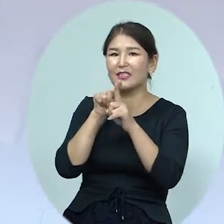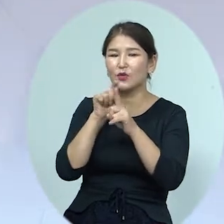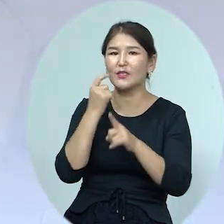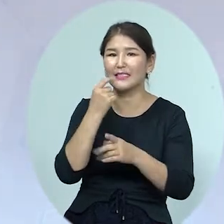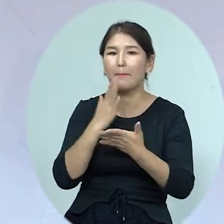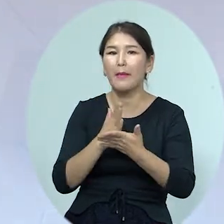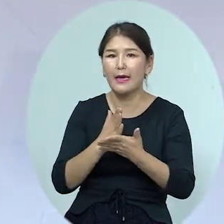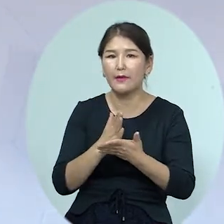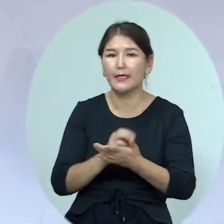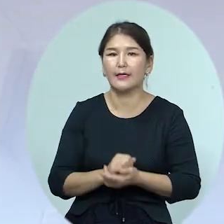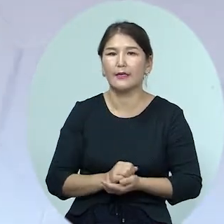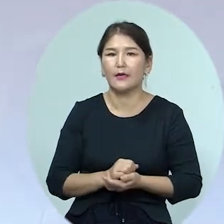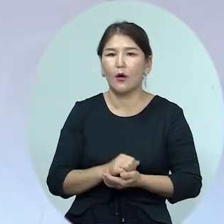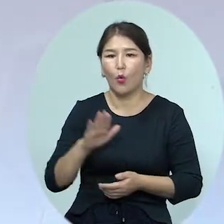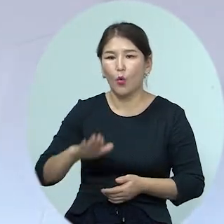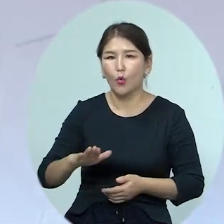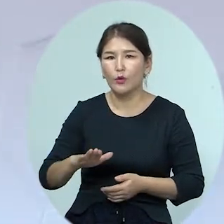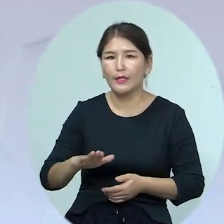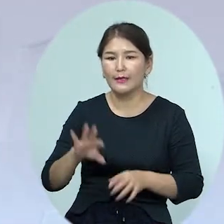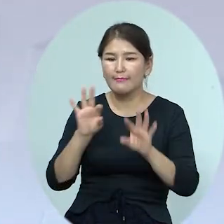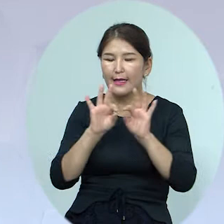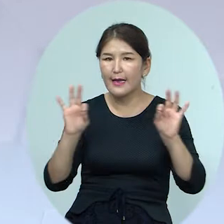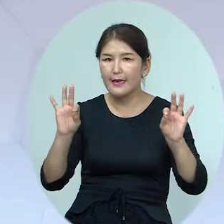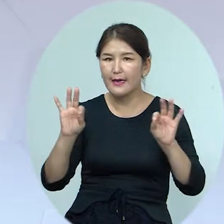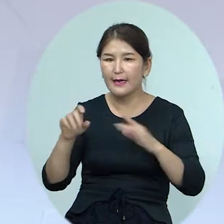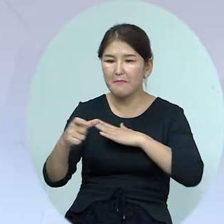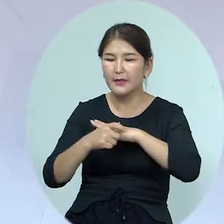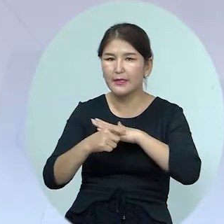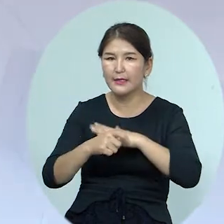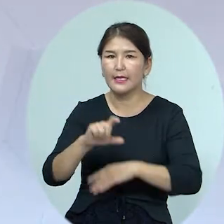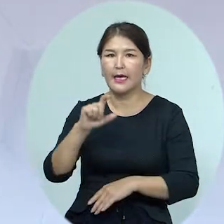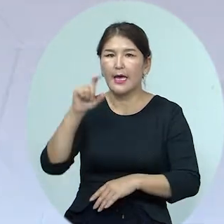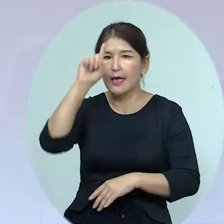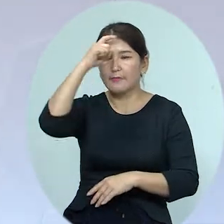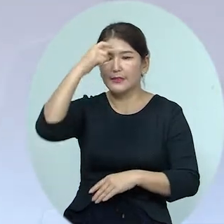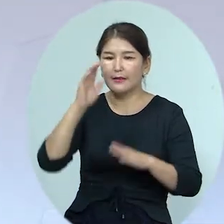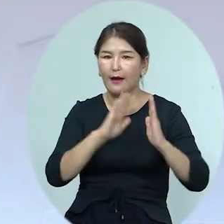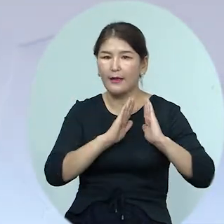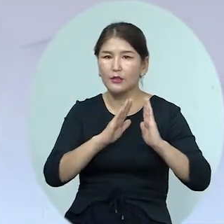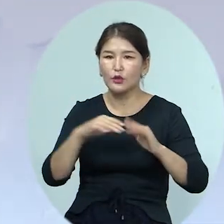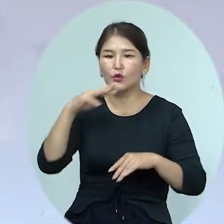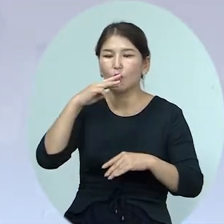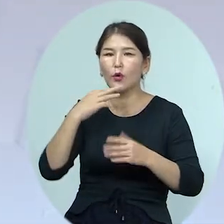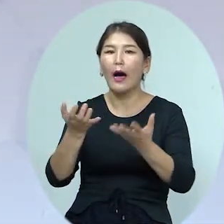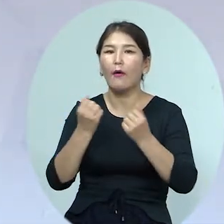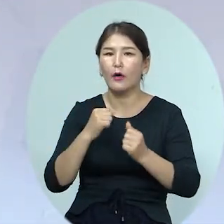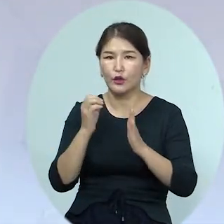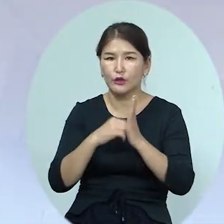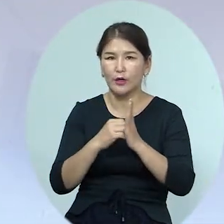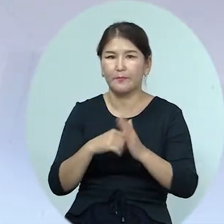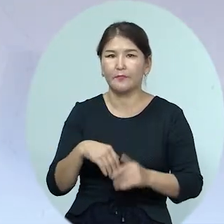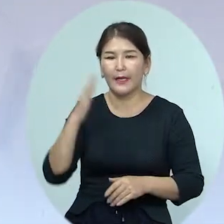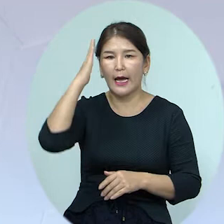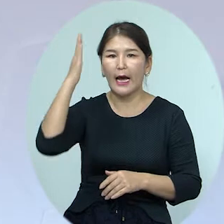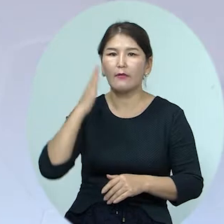давхарлаж ургасан байх юм бол хүүхдийн шүдний нарийн мэргэжлийн эмчид хандаж зөвлөгөө авах шаардлагатай байдаг. Эцэг эхчүүдэд